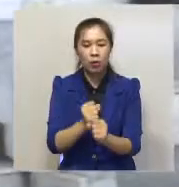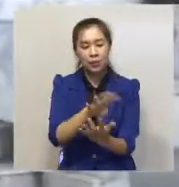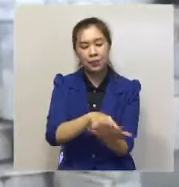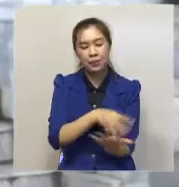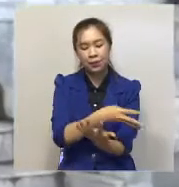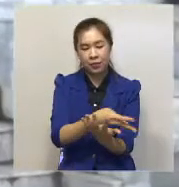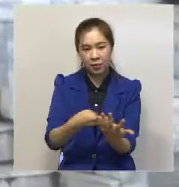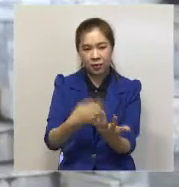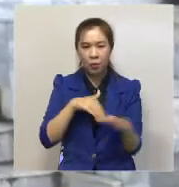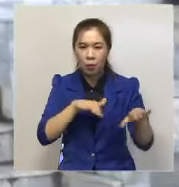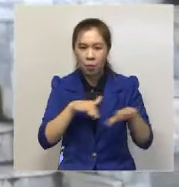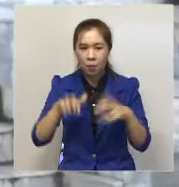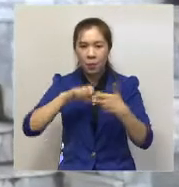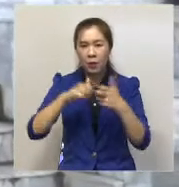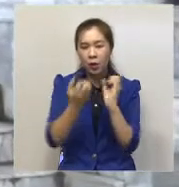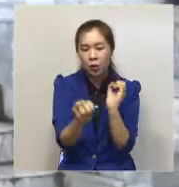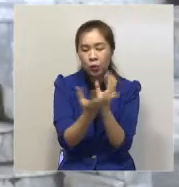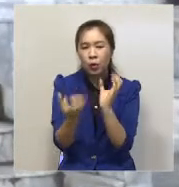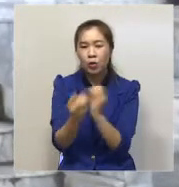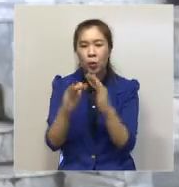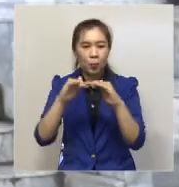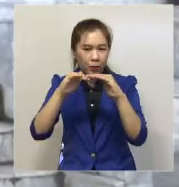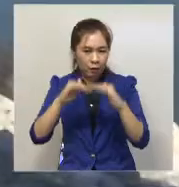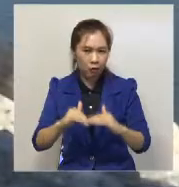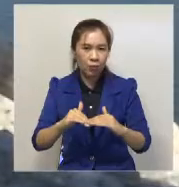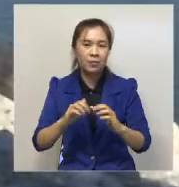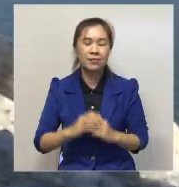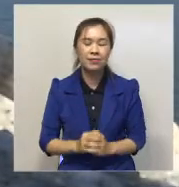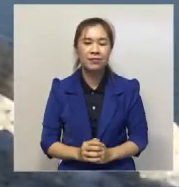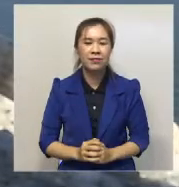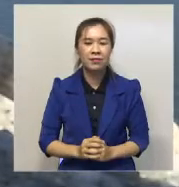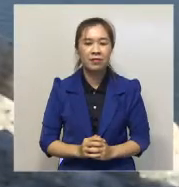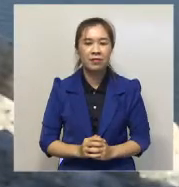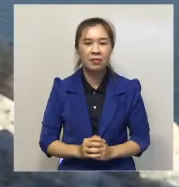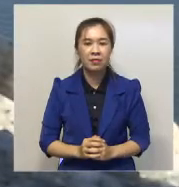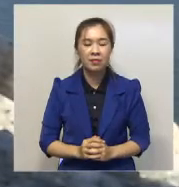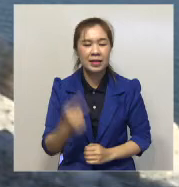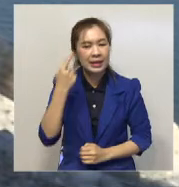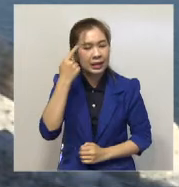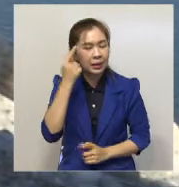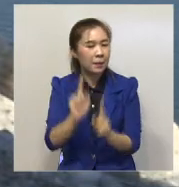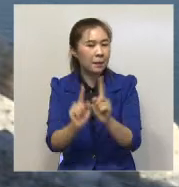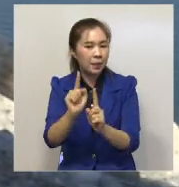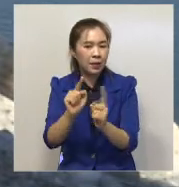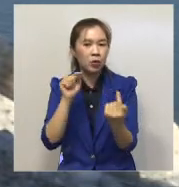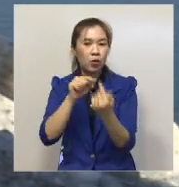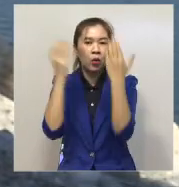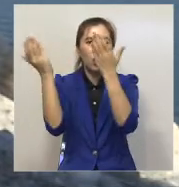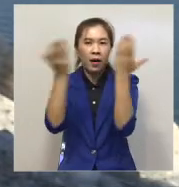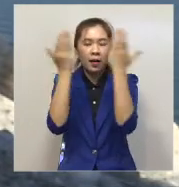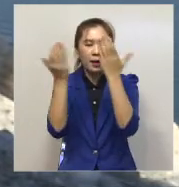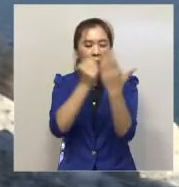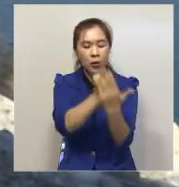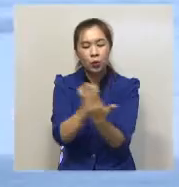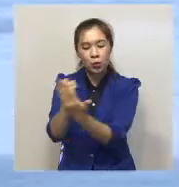าตรการในการลดผลกระทบความเสียหายให้เหลือน้อยที่สุดไว้แล้วก็ให้มีการคาดการเรื่องสภาพอากาศช่วย